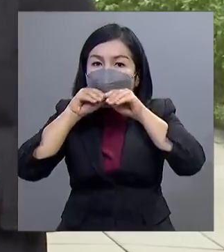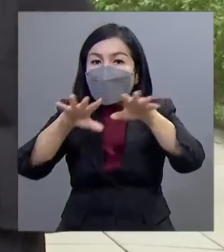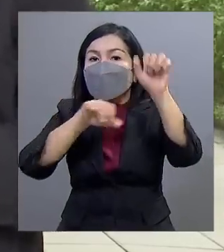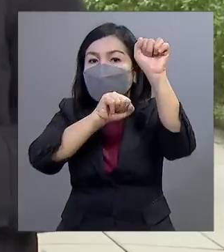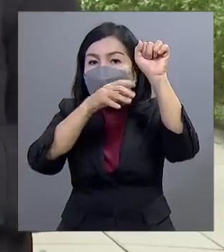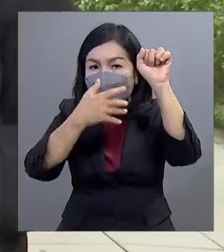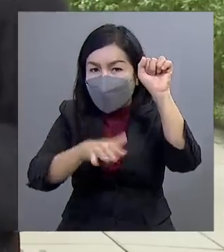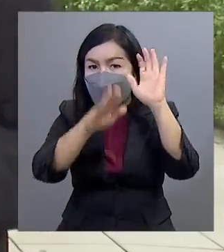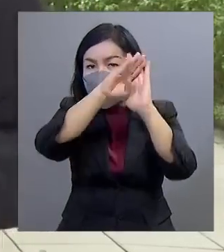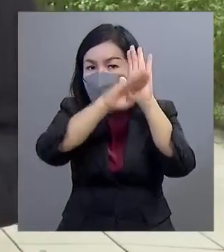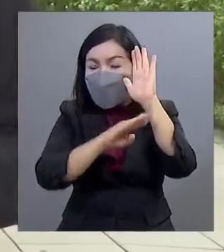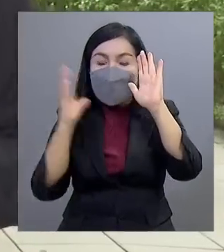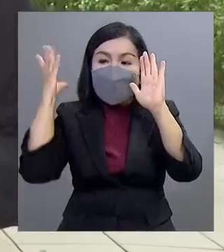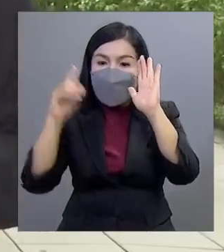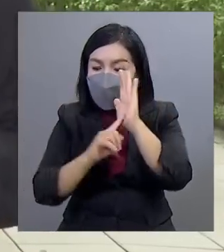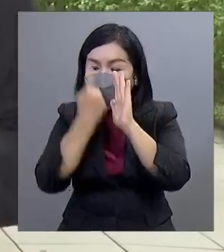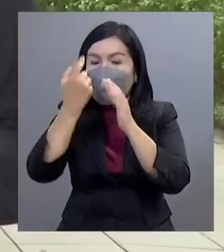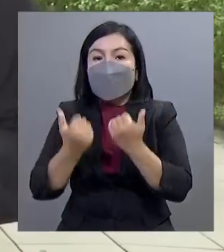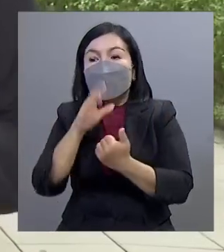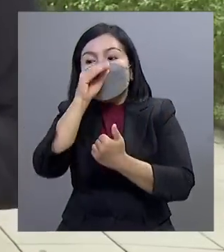เป็นครั้งแรกวันนี้จะมีความเคลื่อนไหวอย่างไรเพิ่มเติมหรือไม่ค่ะ